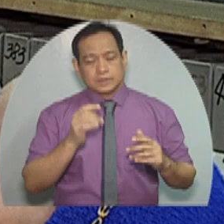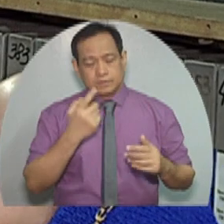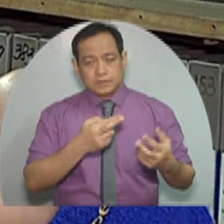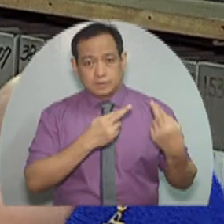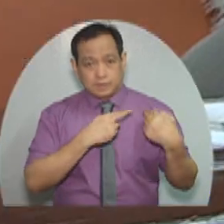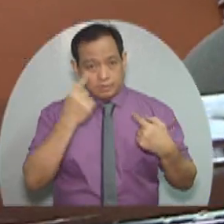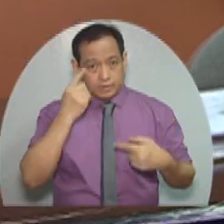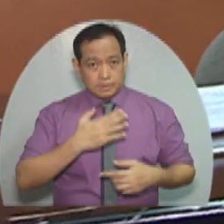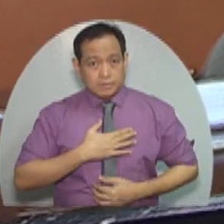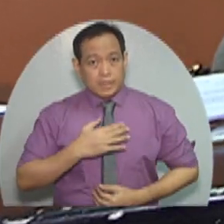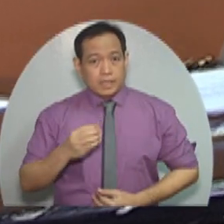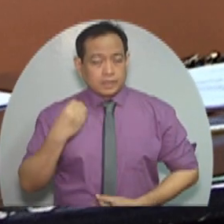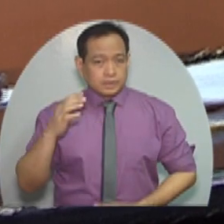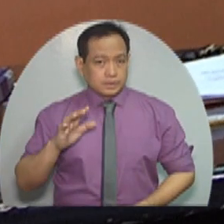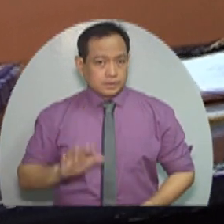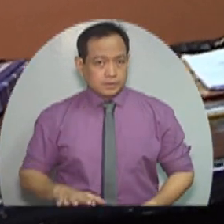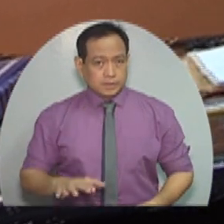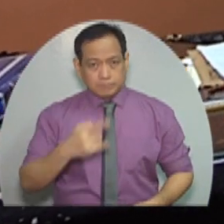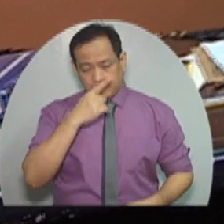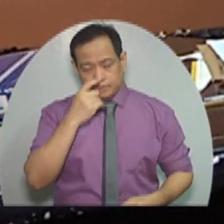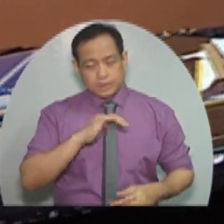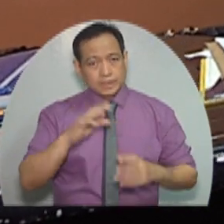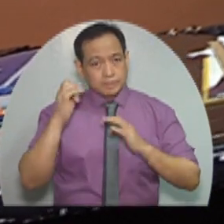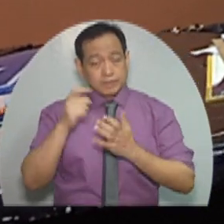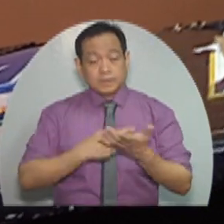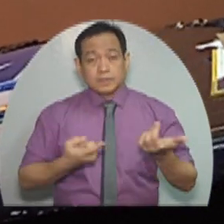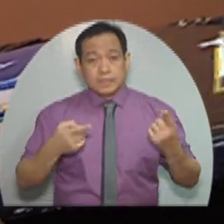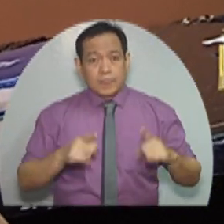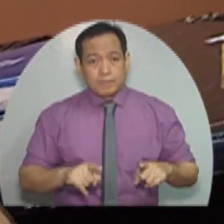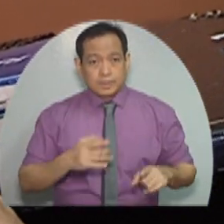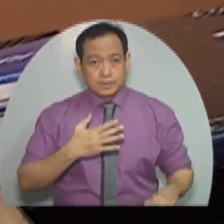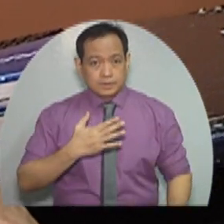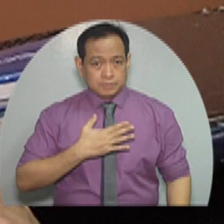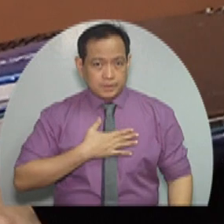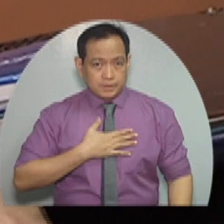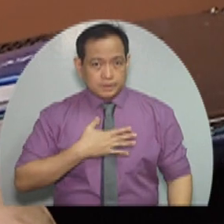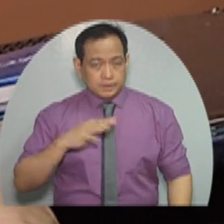bahala sa anak ko. Di naman po inasahan naman na ganitong mangyayari sa kanya.